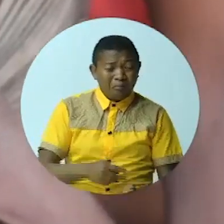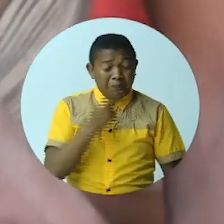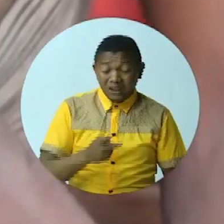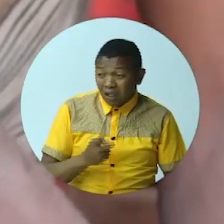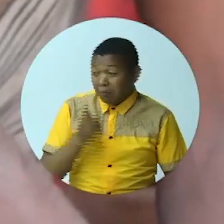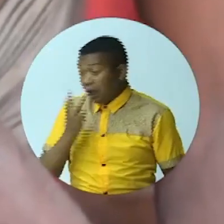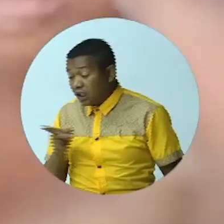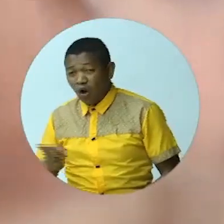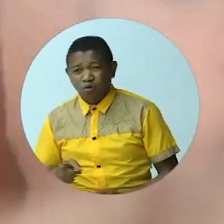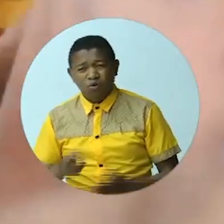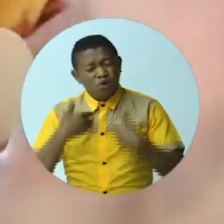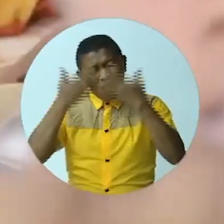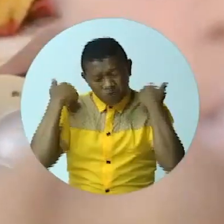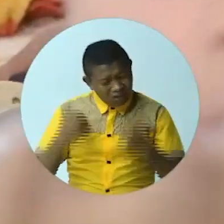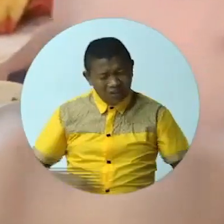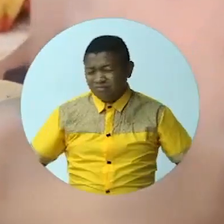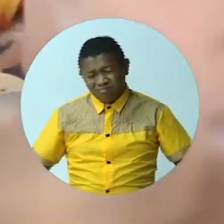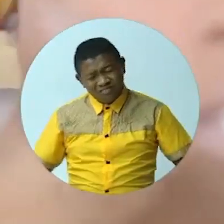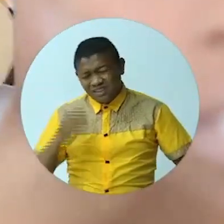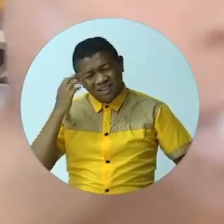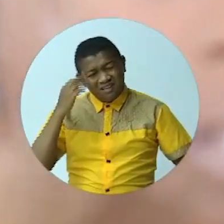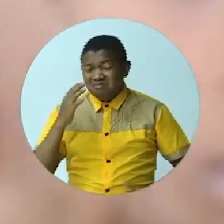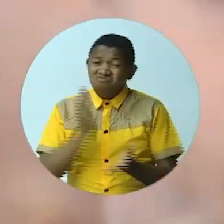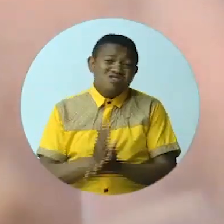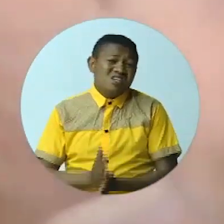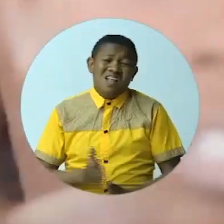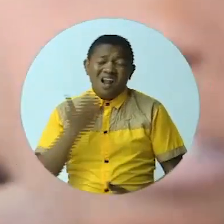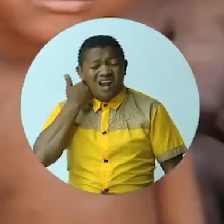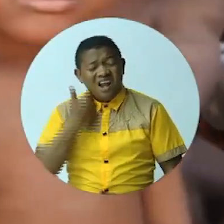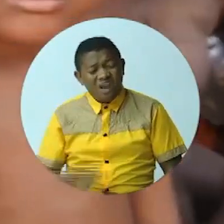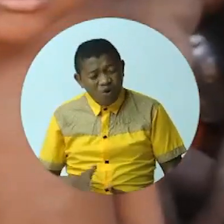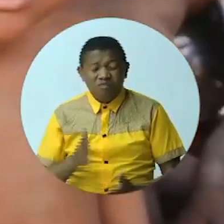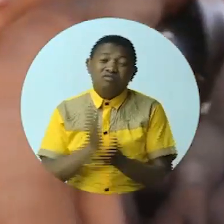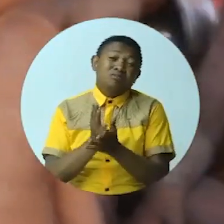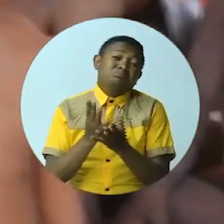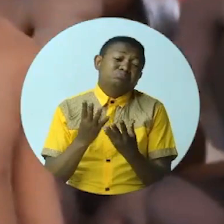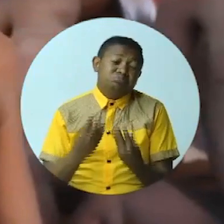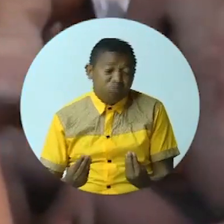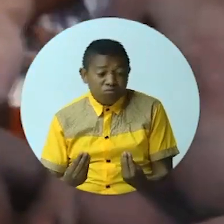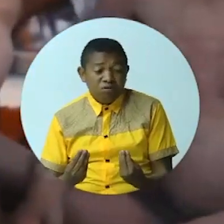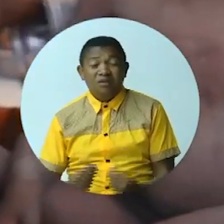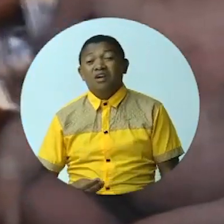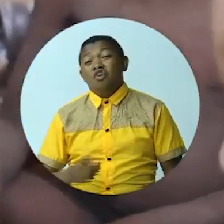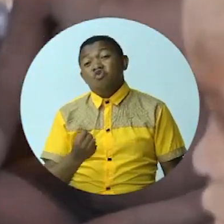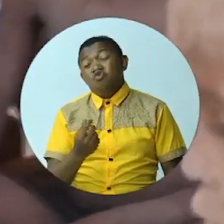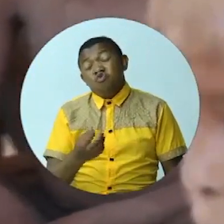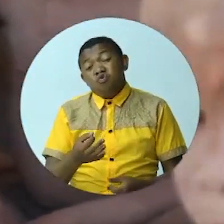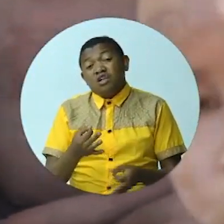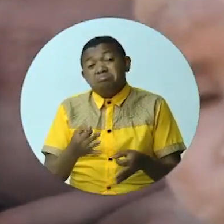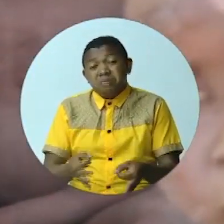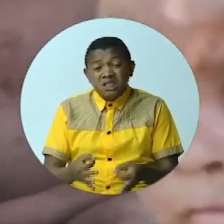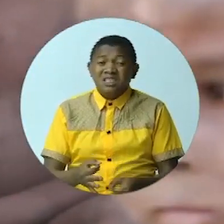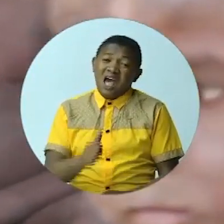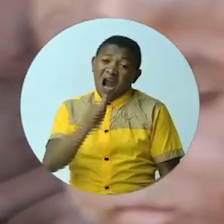zany fanantenana amin'izy ireo, tsy misy dirambola mazava ho azy, tsy misy